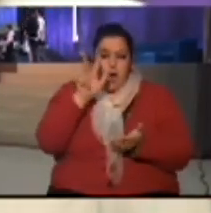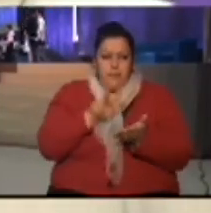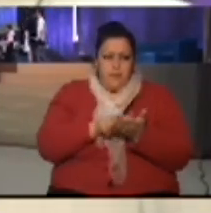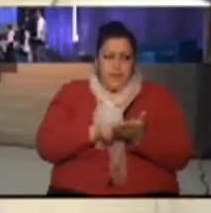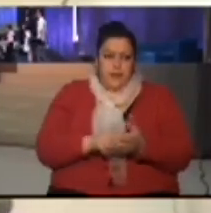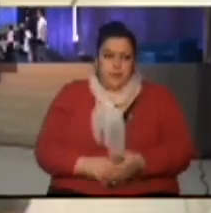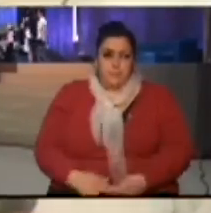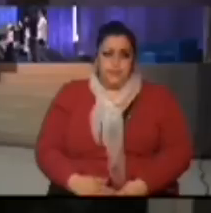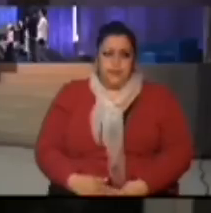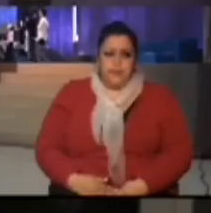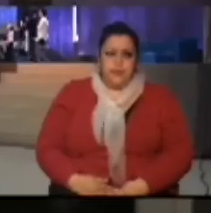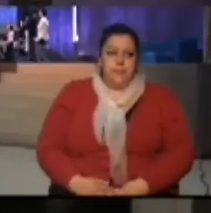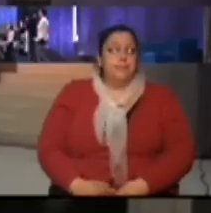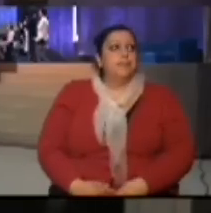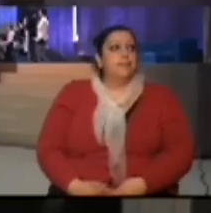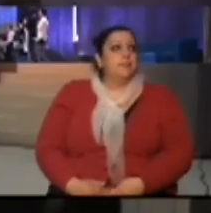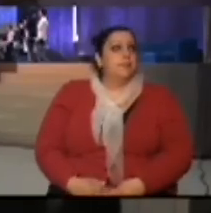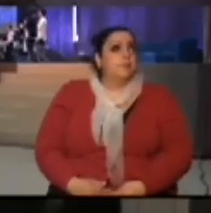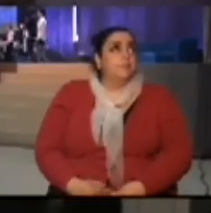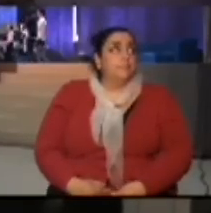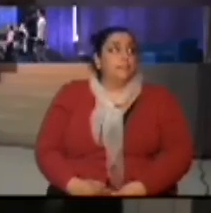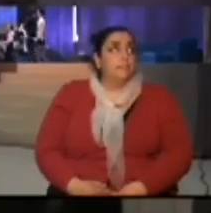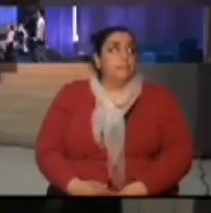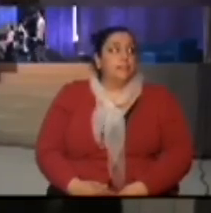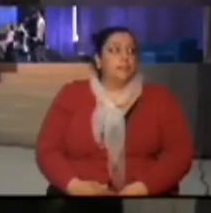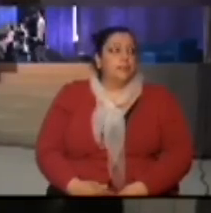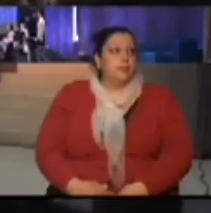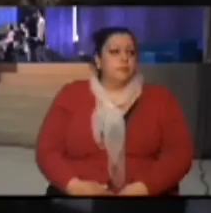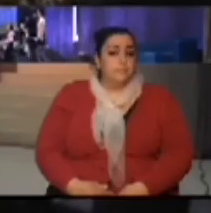ամեն, ալելույա։